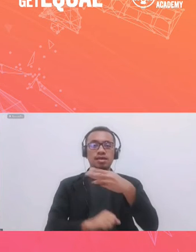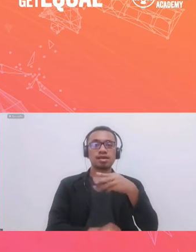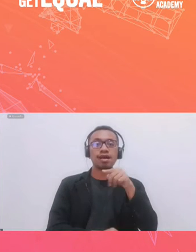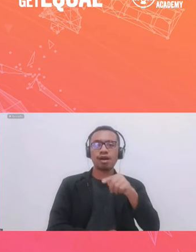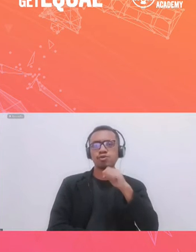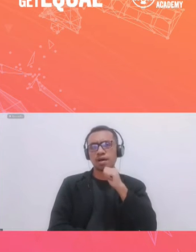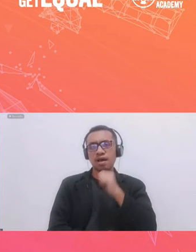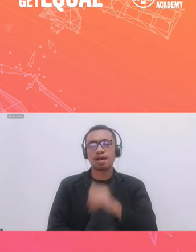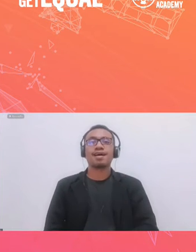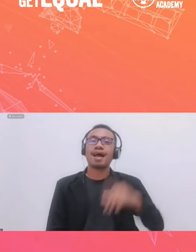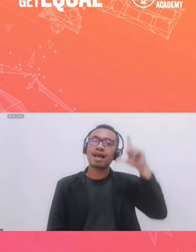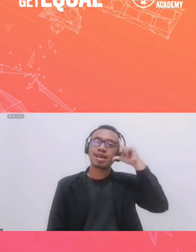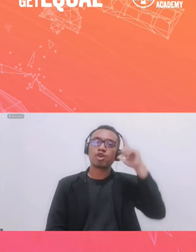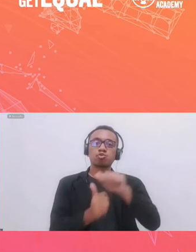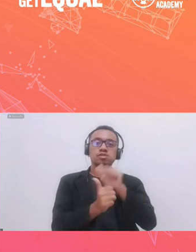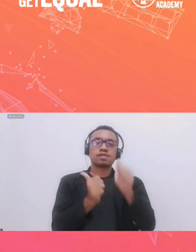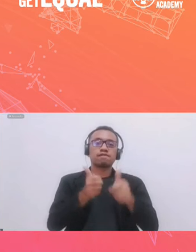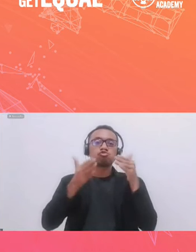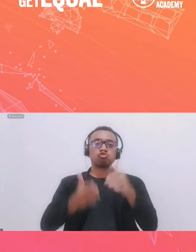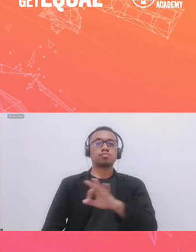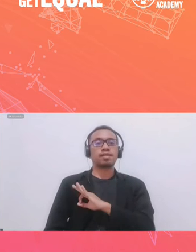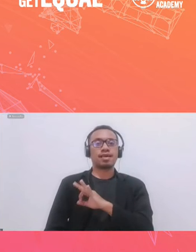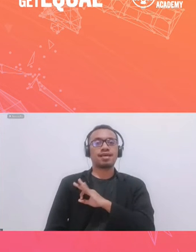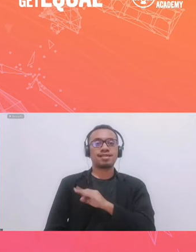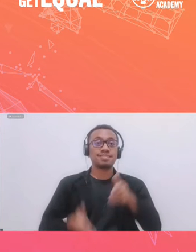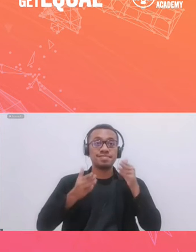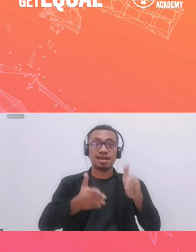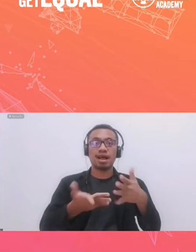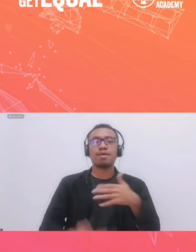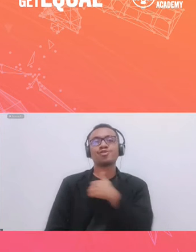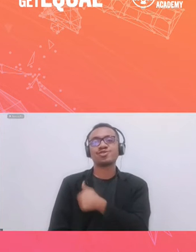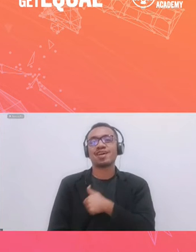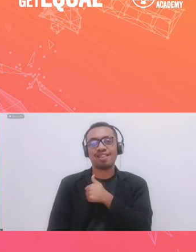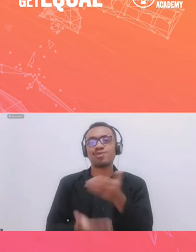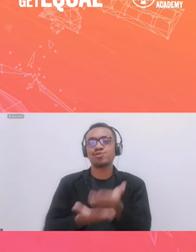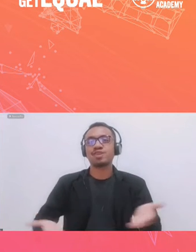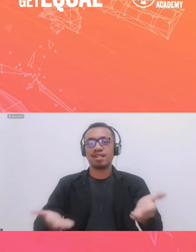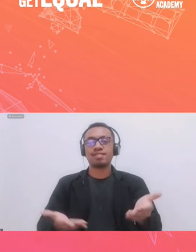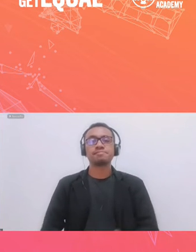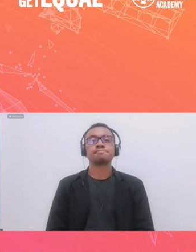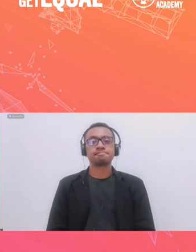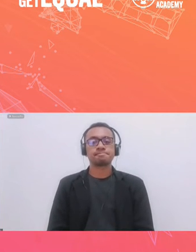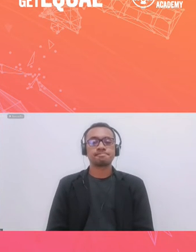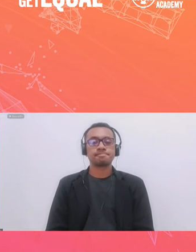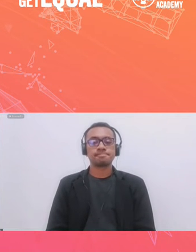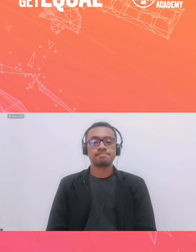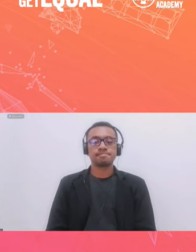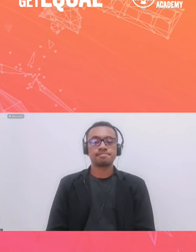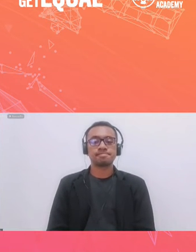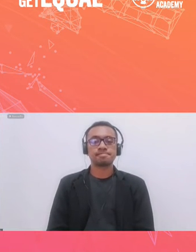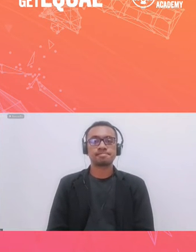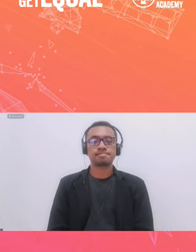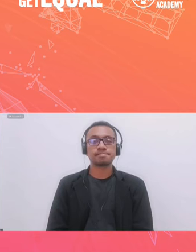satu staf khusus presiden di bidang sosial. Nah, waktu